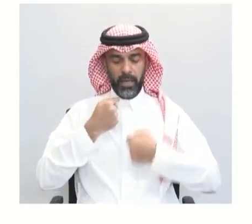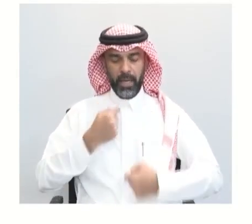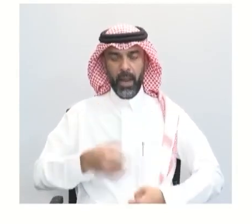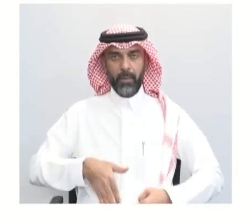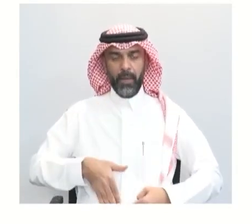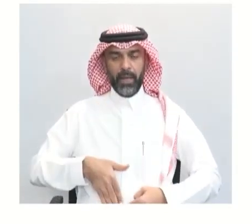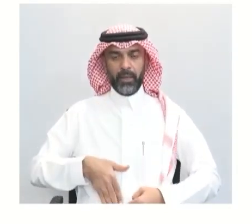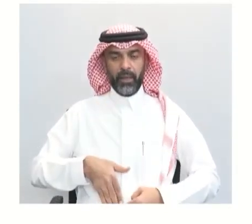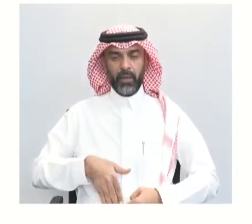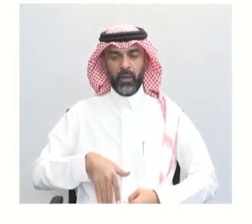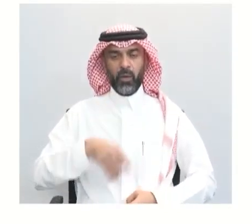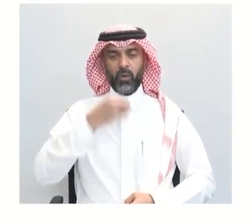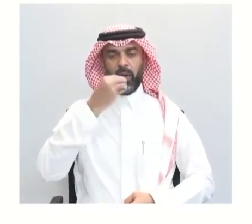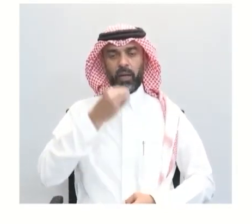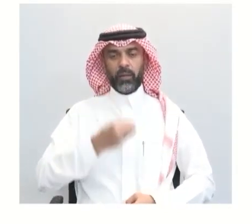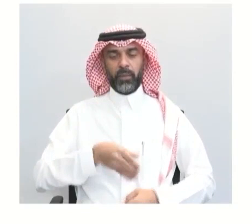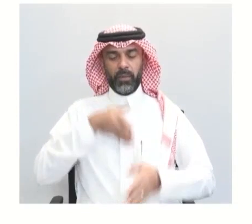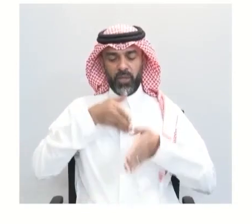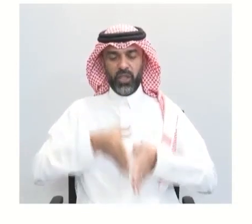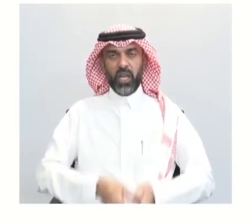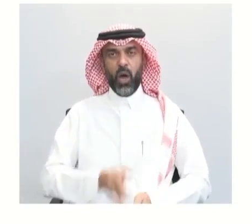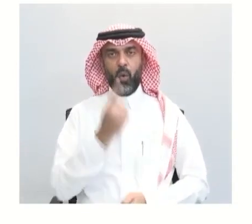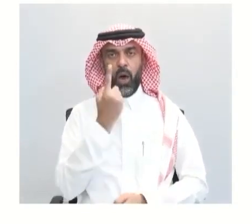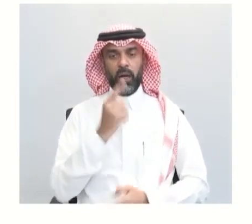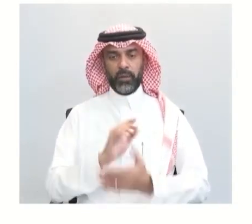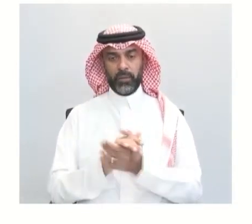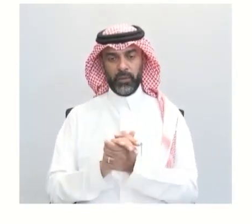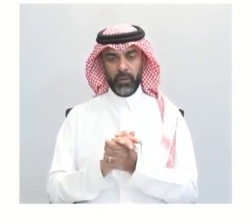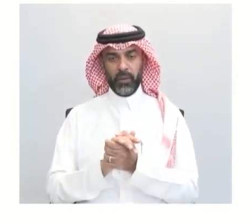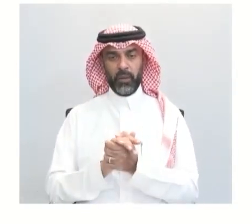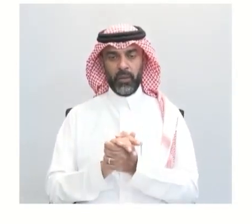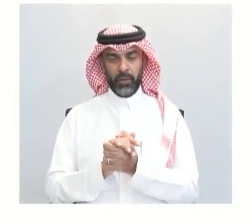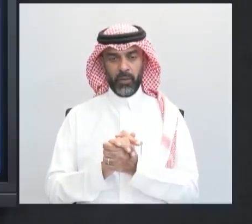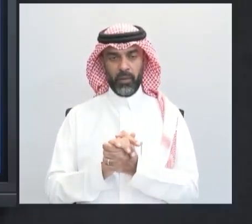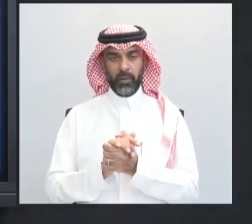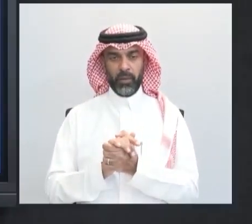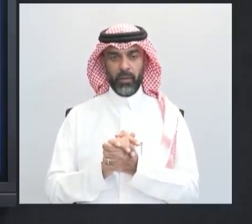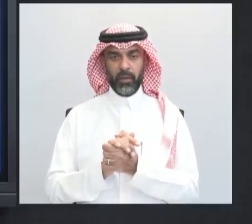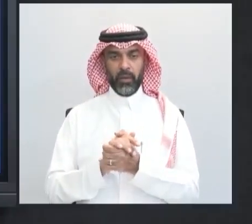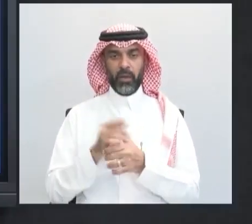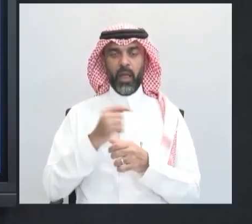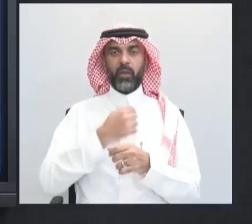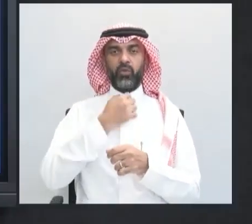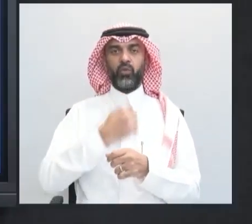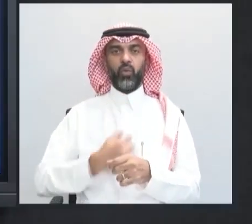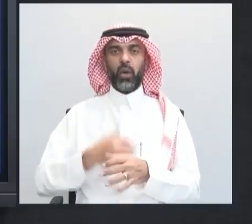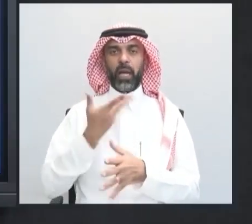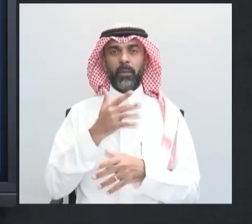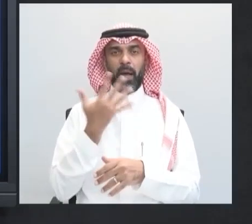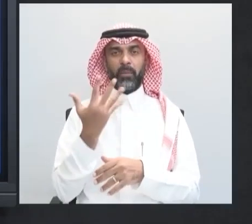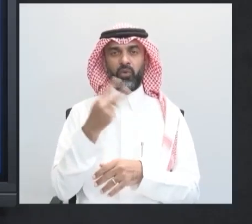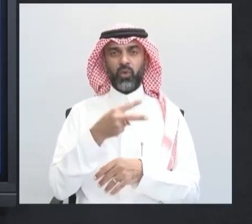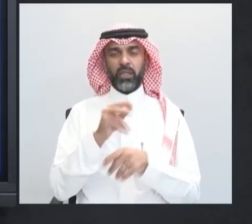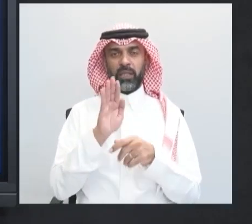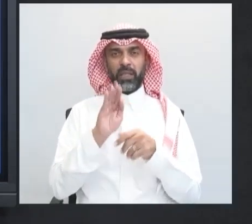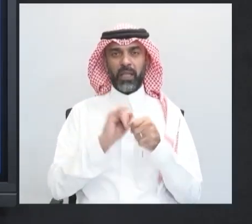من خلال الحركه الدوديه اذا المريء هذا الانبوب الذي يبلغ طوله 25 سم يعني بتخصص اكبر